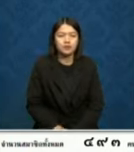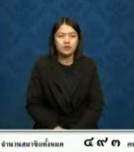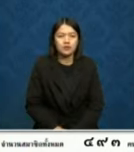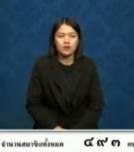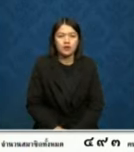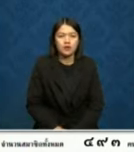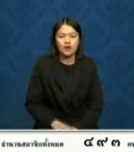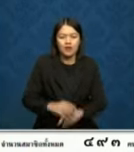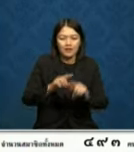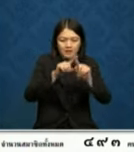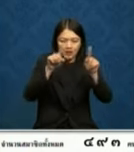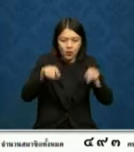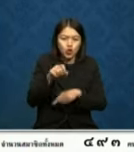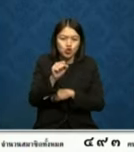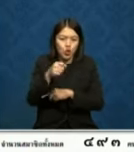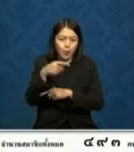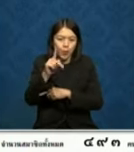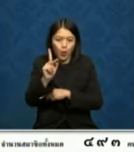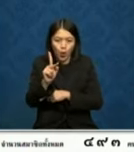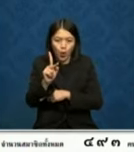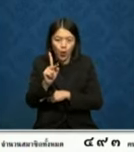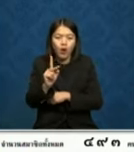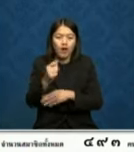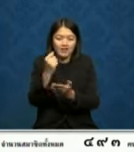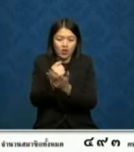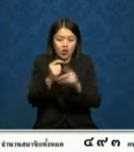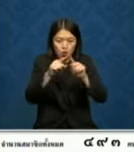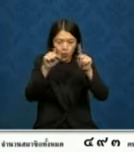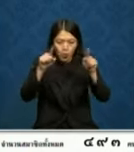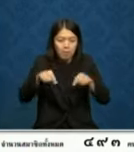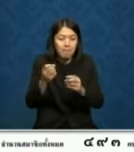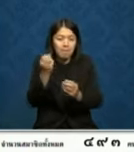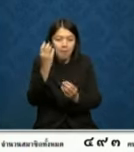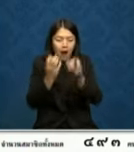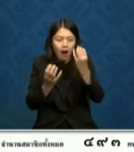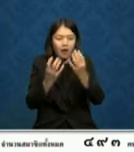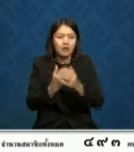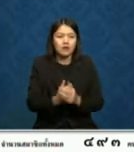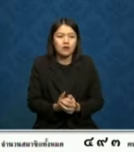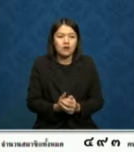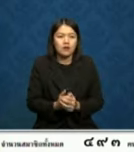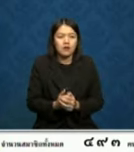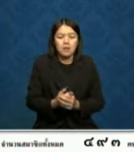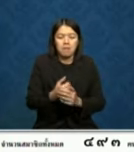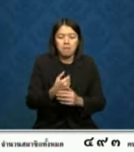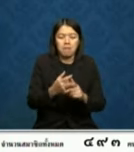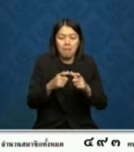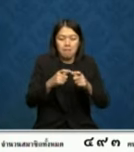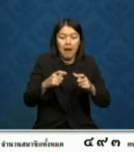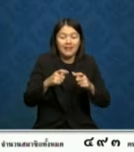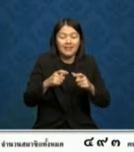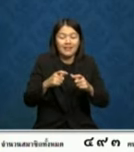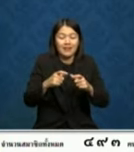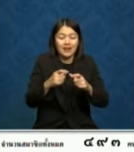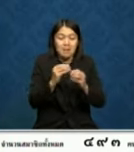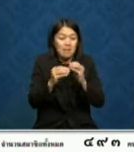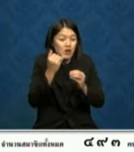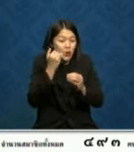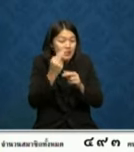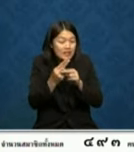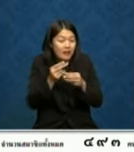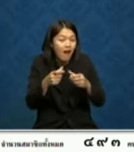สปกออกโฉนดที่อยู่ในเขตเ่อป่านะครับเอ่อการให้ประธานอบัติแก่เอ่อ